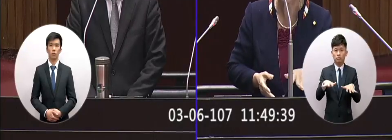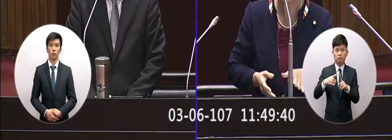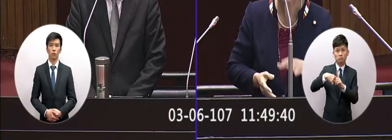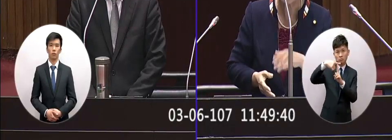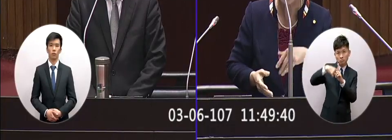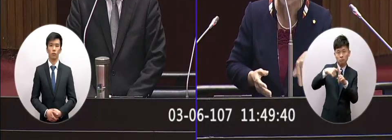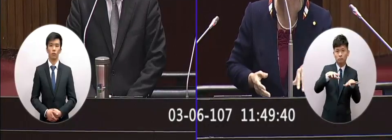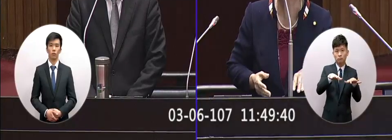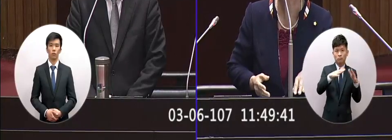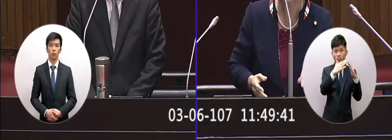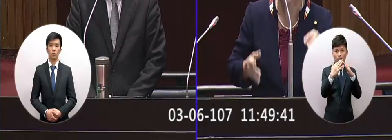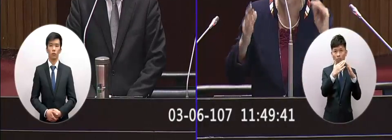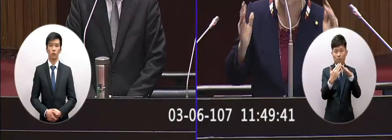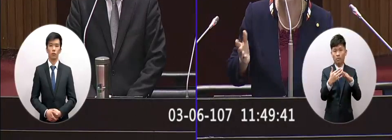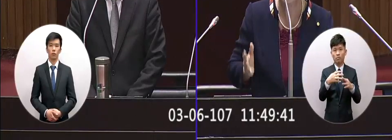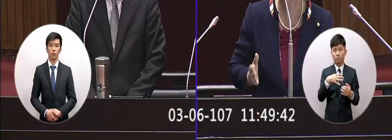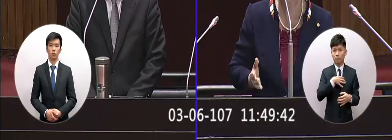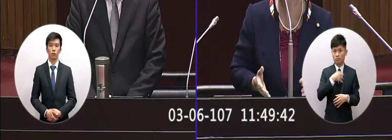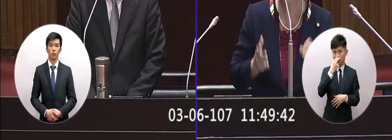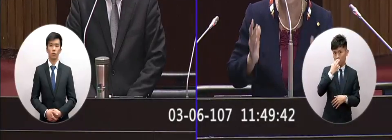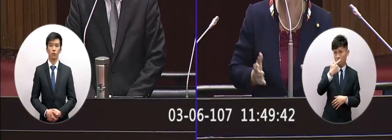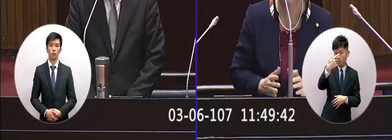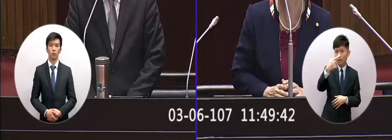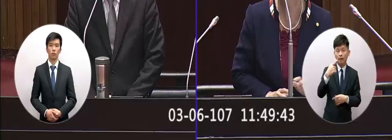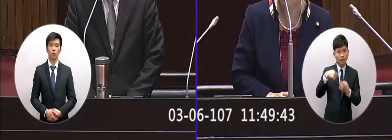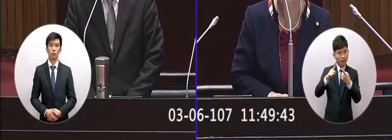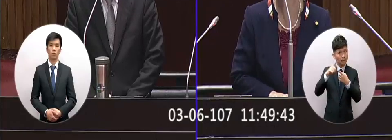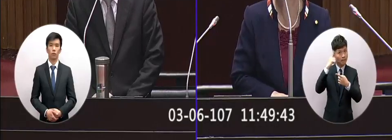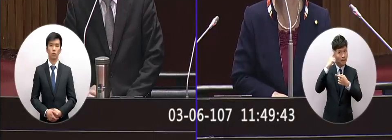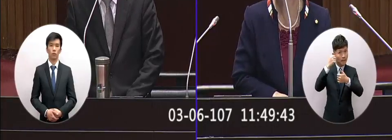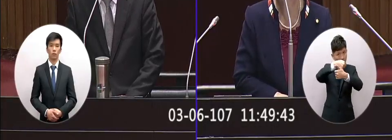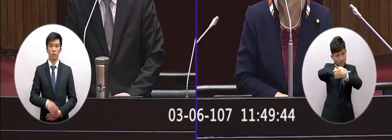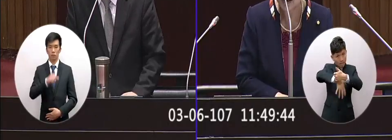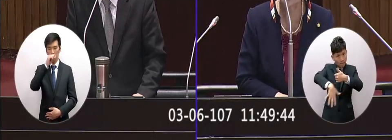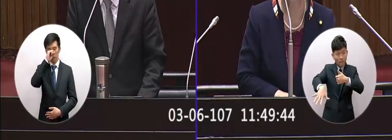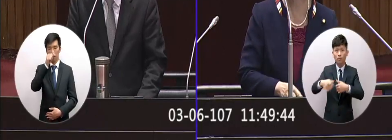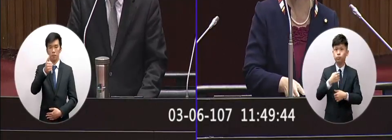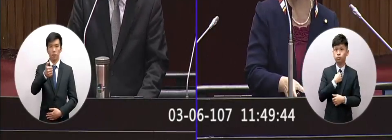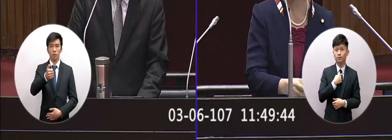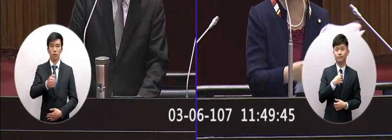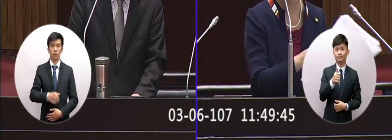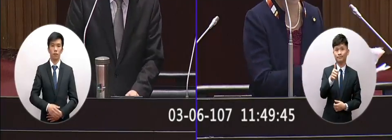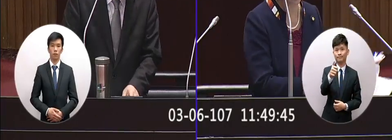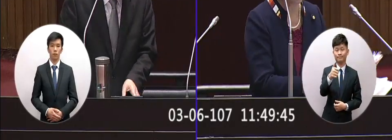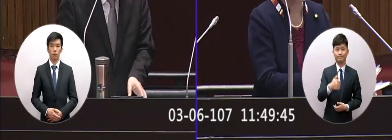所以我们希望说在这整个政策上能够多层次的一个思考。 好，谢谢。 好，谢谢。